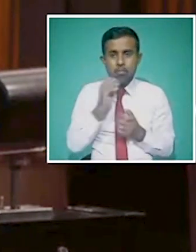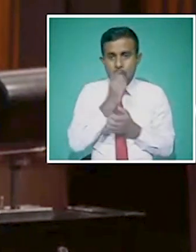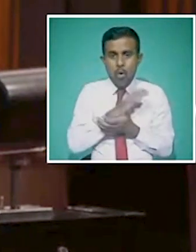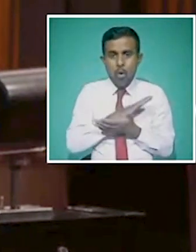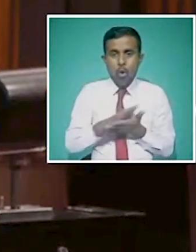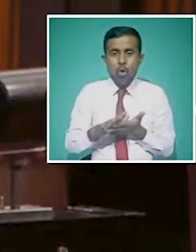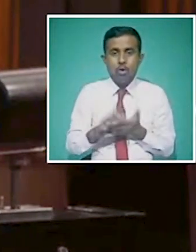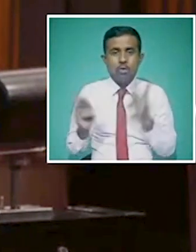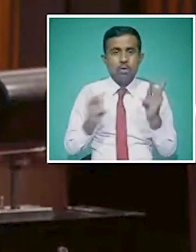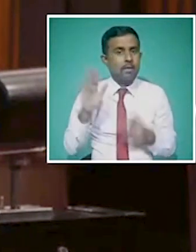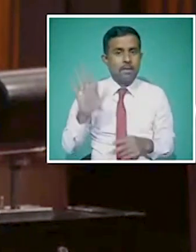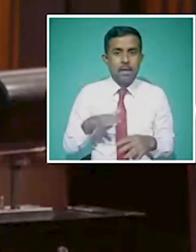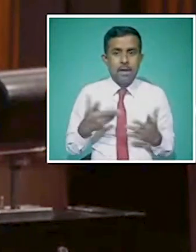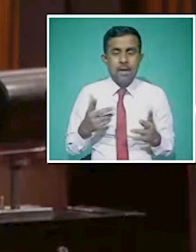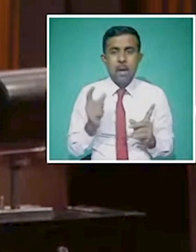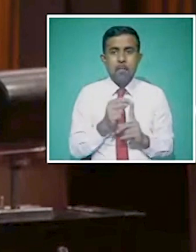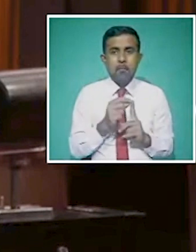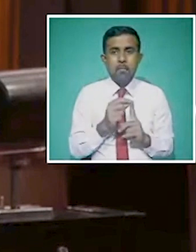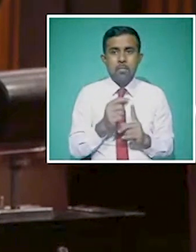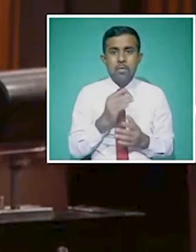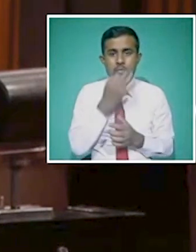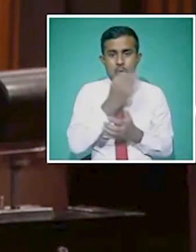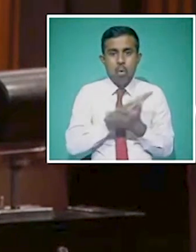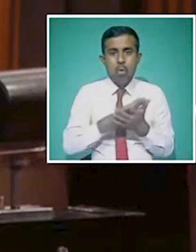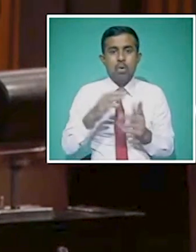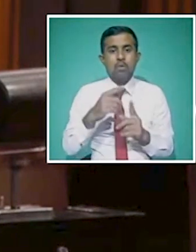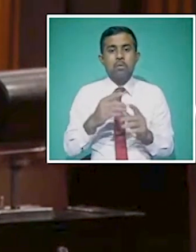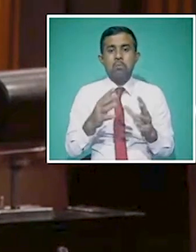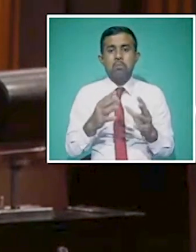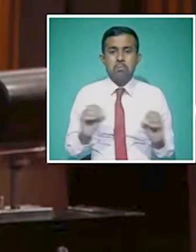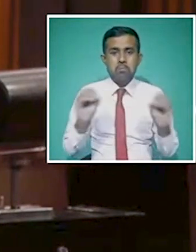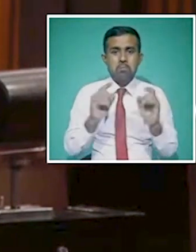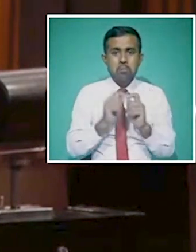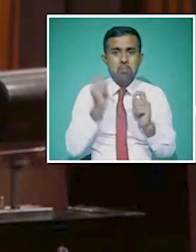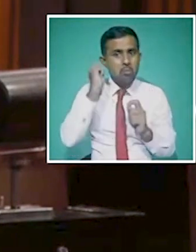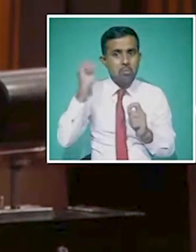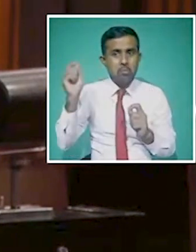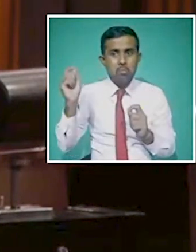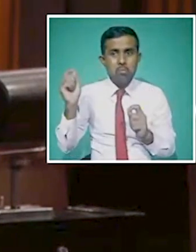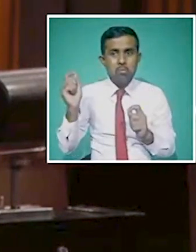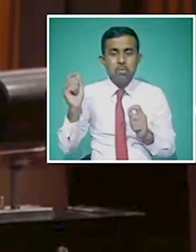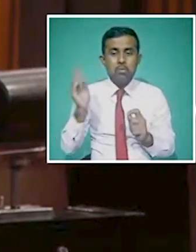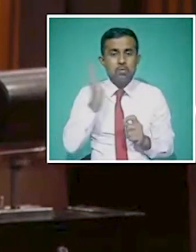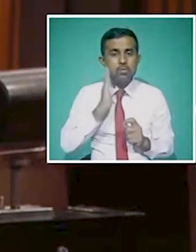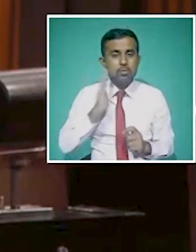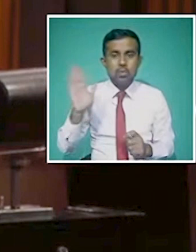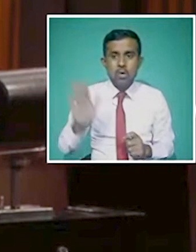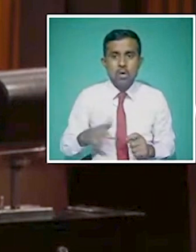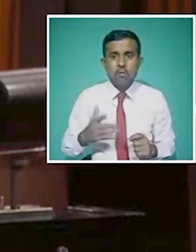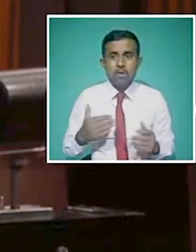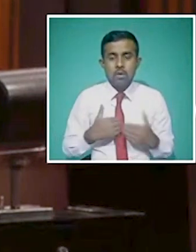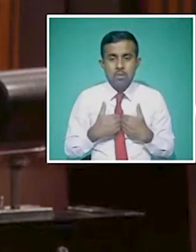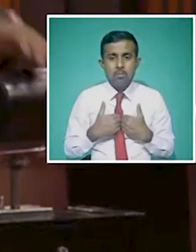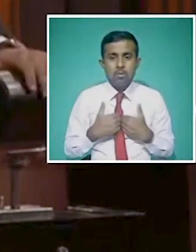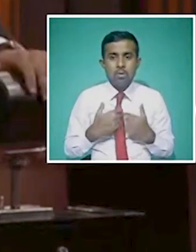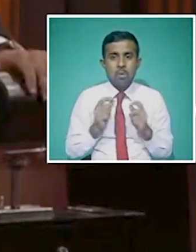walat sancharaka inne na paasikuda wala thiyena hotel baagena baagayak his Madakala put a Sudek Mamma Sudu Hamak Dakalana Manger, Mamato Madakala in